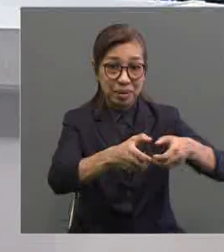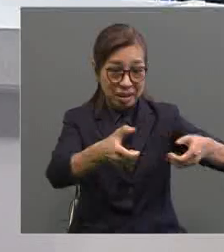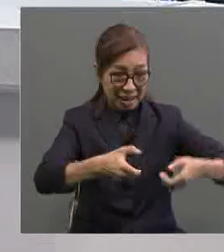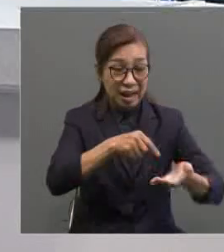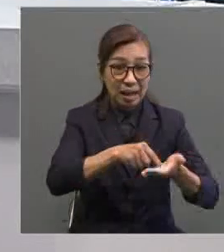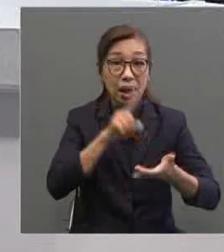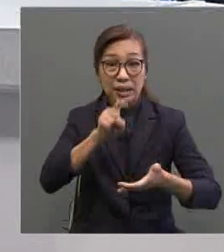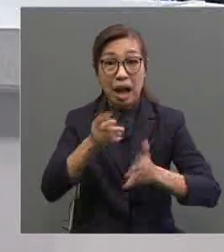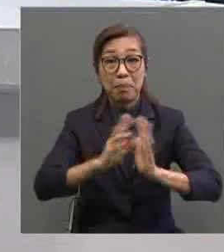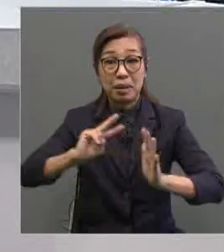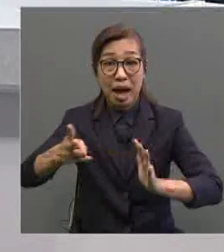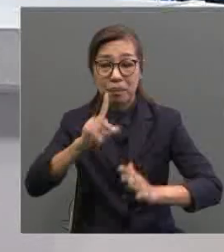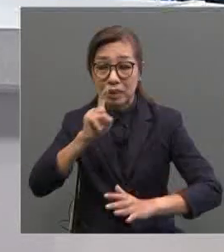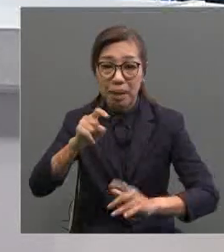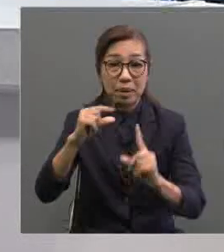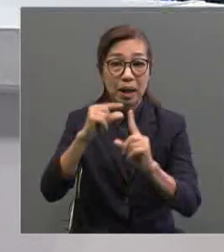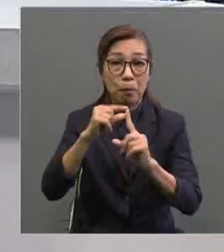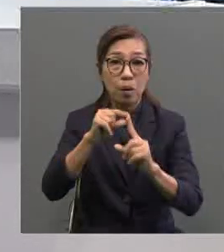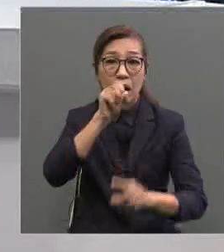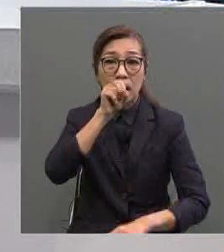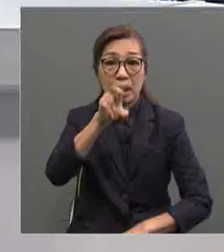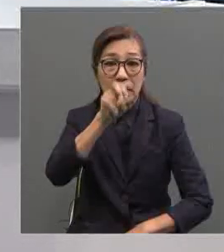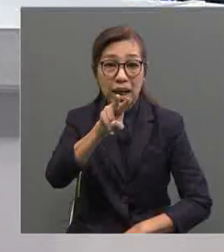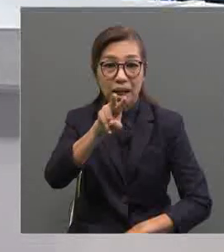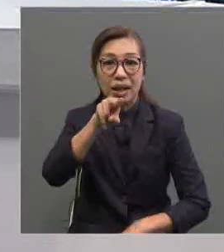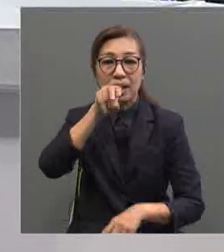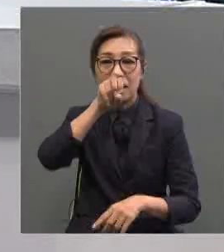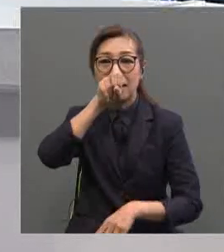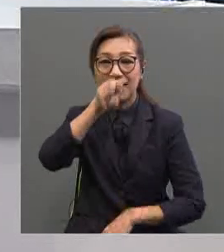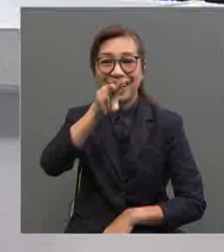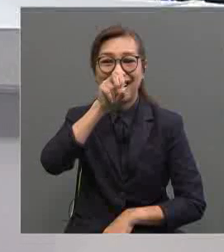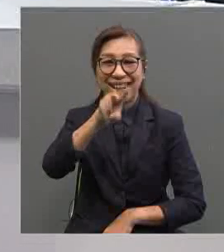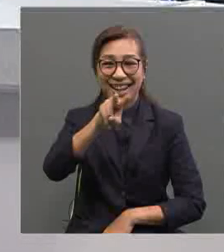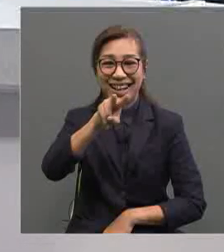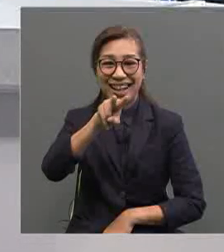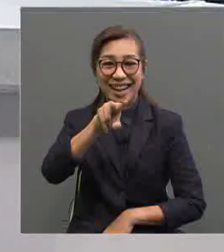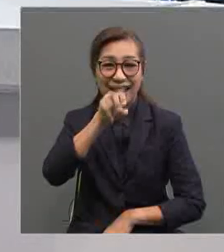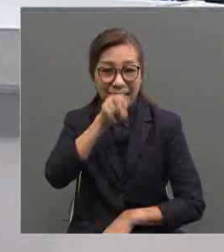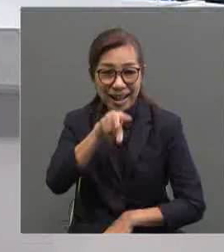ลากมา 3มื้อเนี่ยอาจารย์ครับนี้ยังไงนะตัวนี่อ๋อ